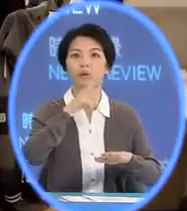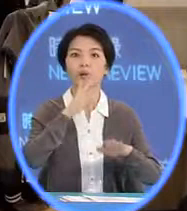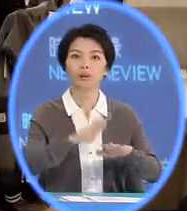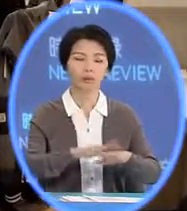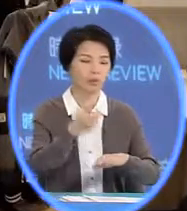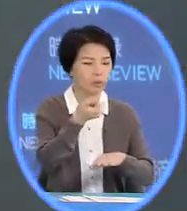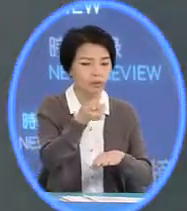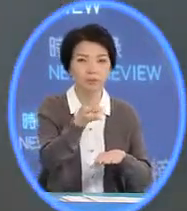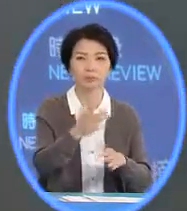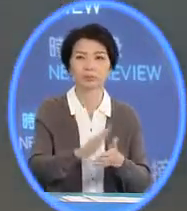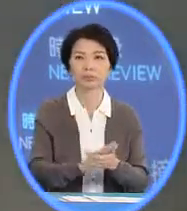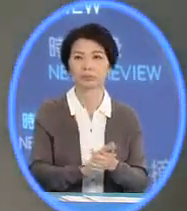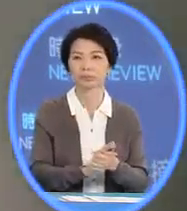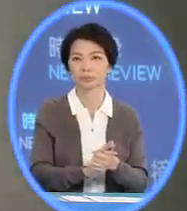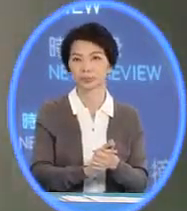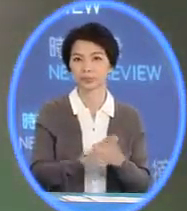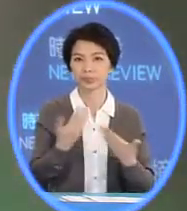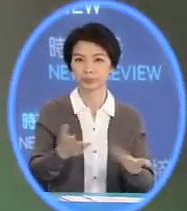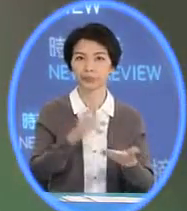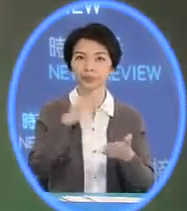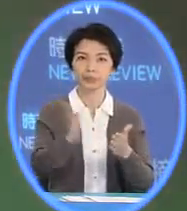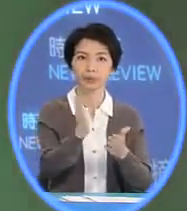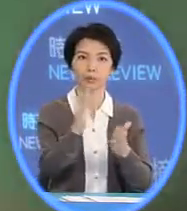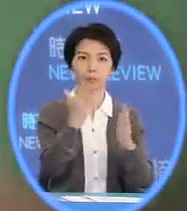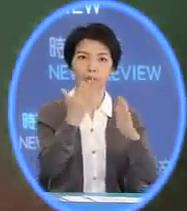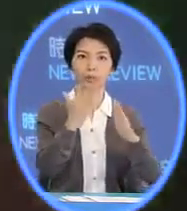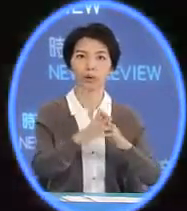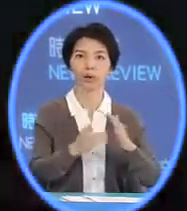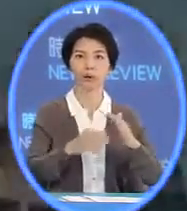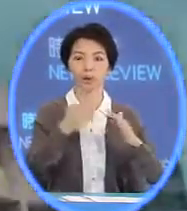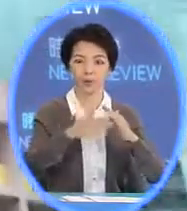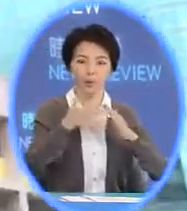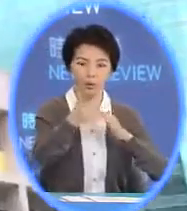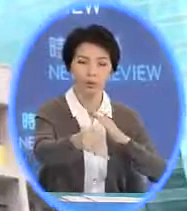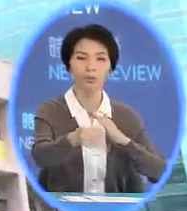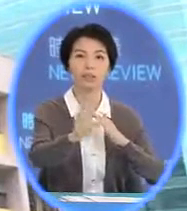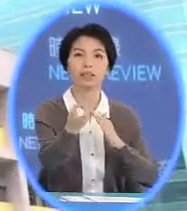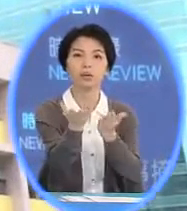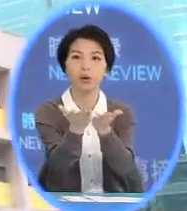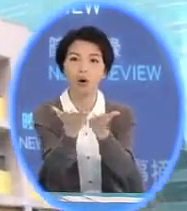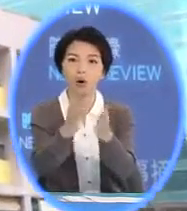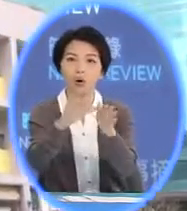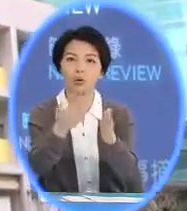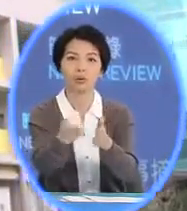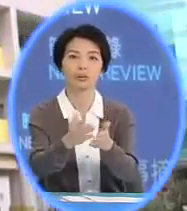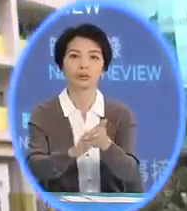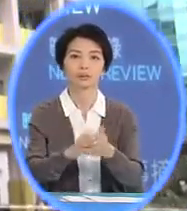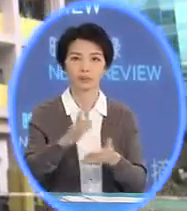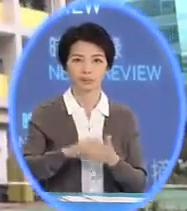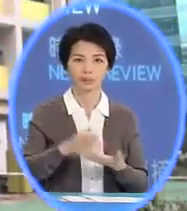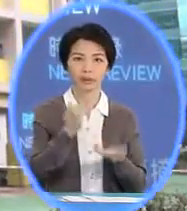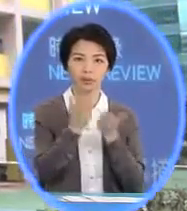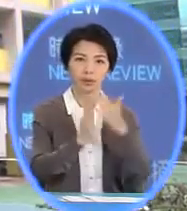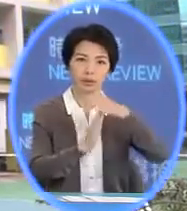都唔多。大厦被吹烂嘅玻璃部分亦都吹到对面嘅小学。打风之后第二日小学停